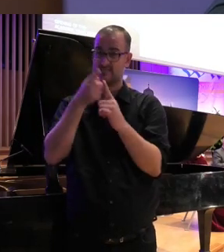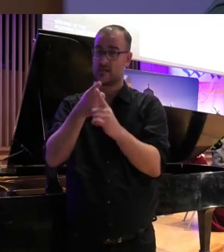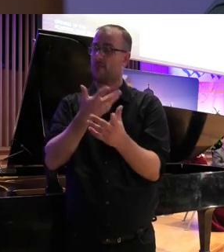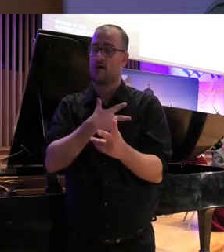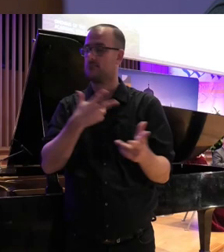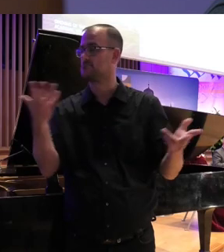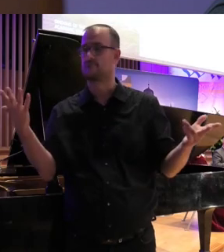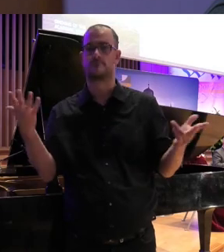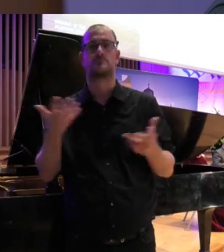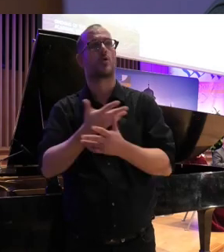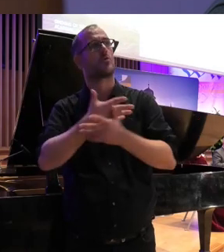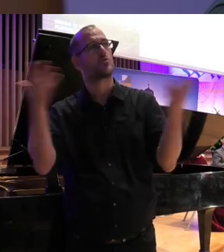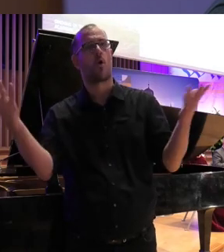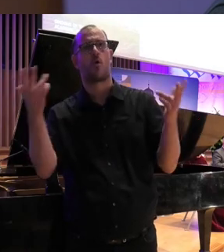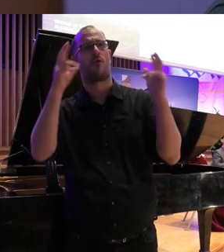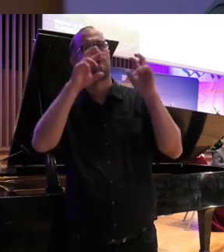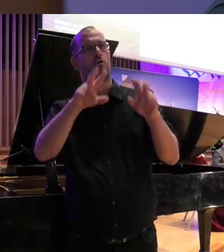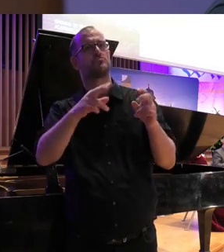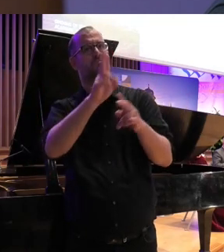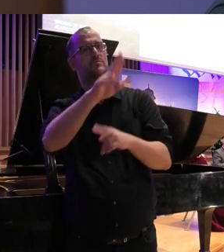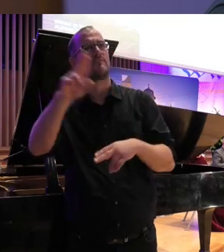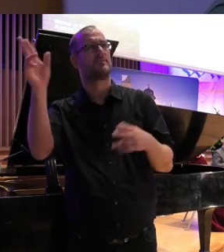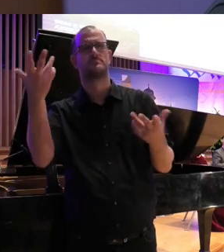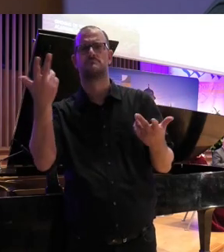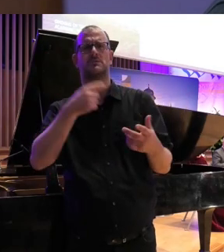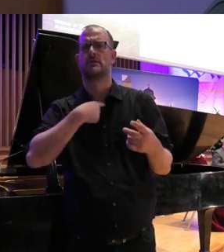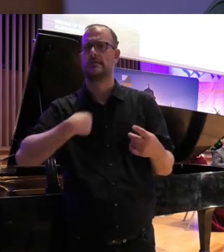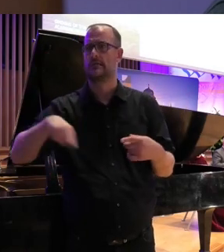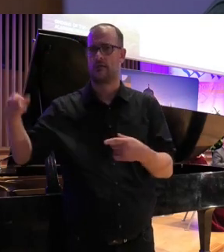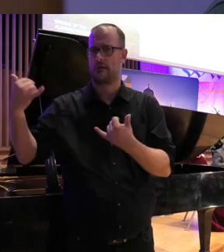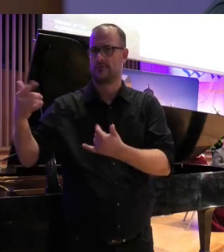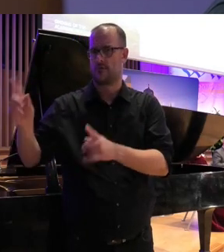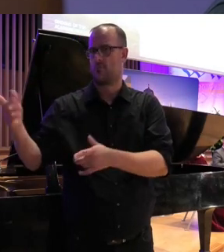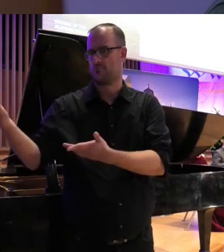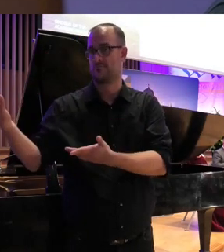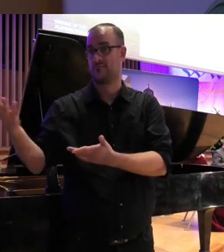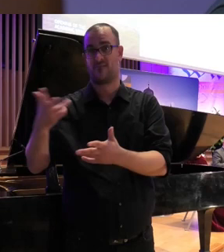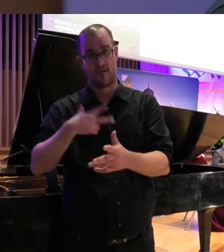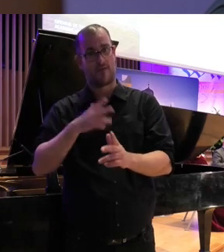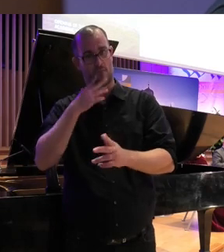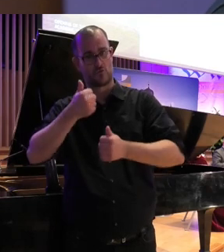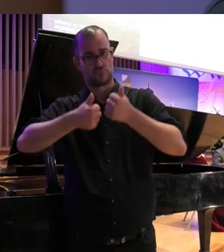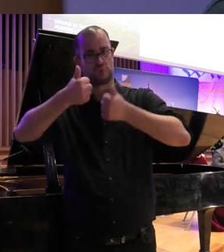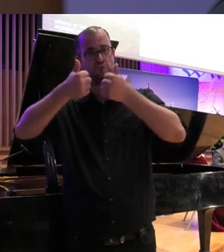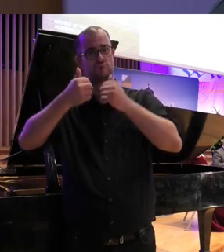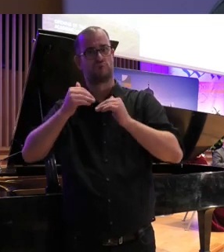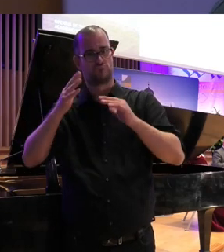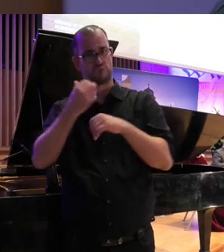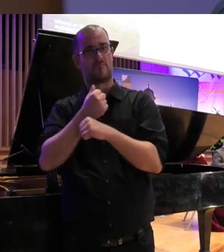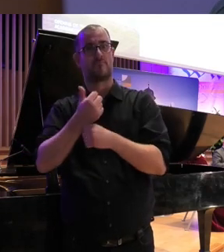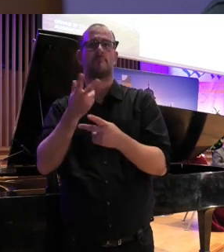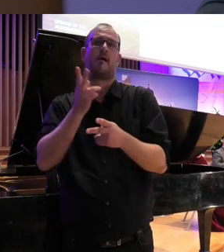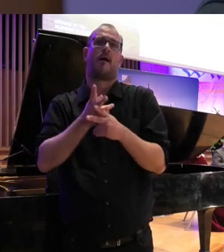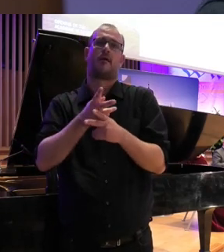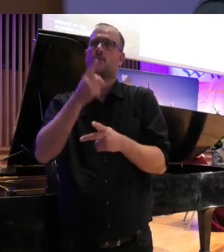sollte, mit den großen Forschungsuniversitäten, die übrigens jetzt in China ja auch entstehen, wirklich mitzuhalten, dann wissen wir eigentlich, dass